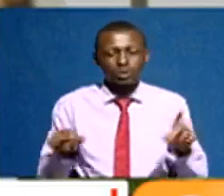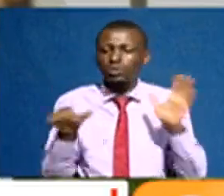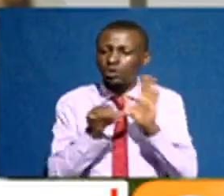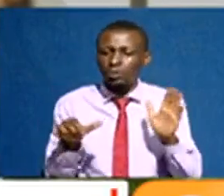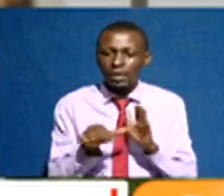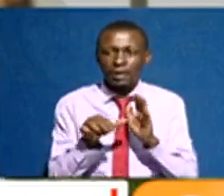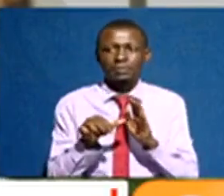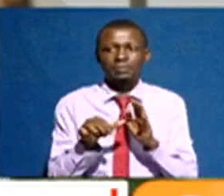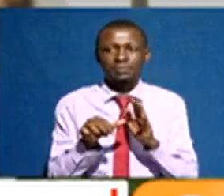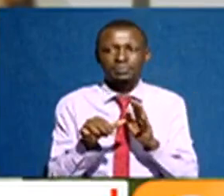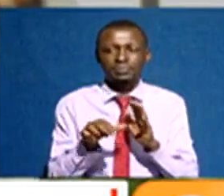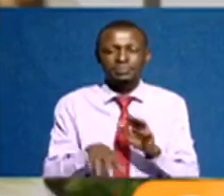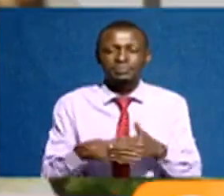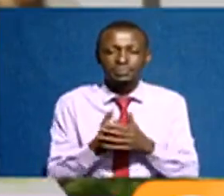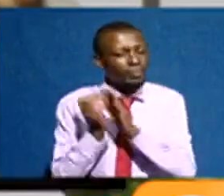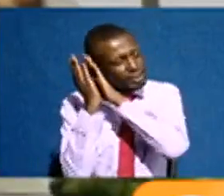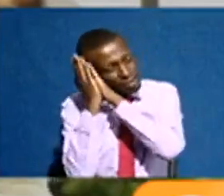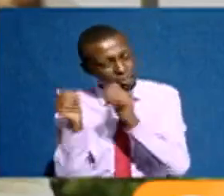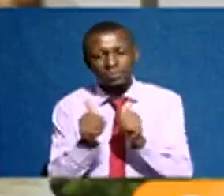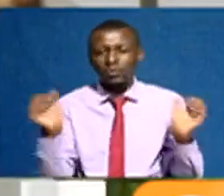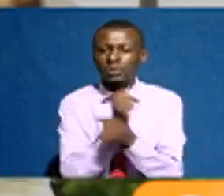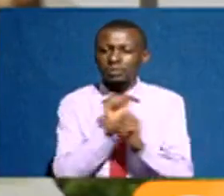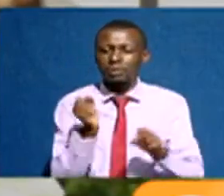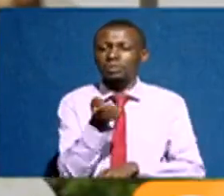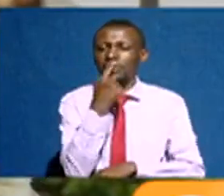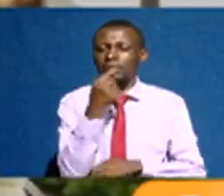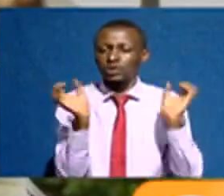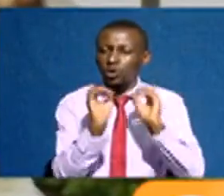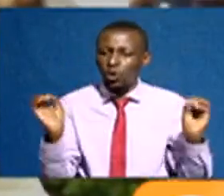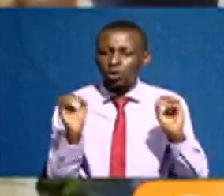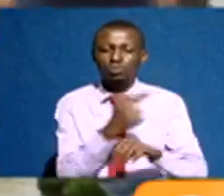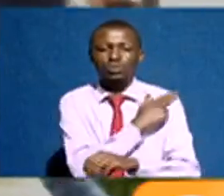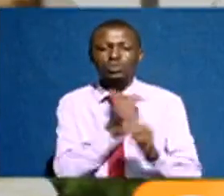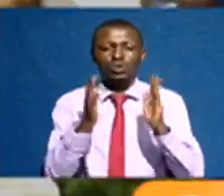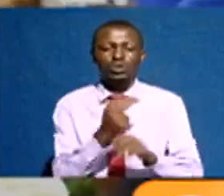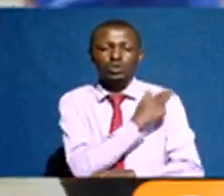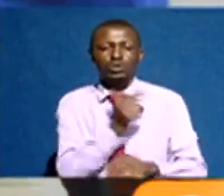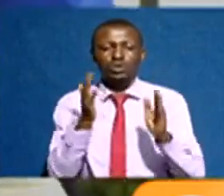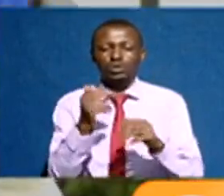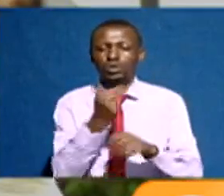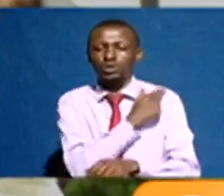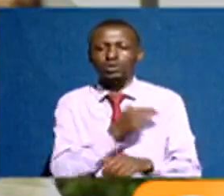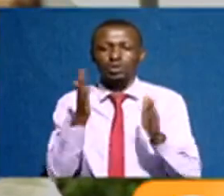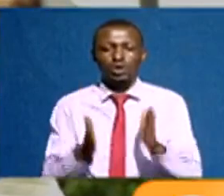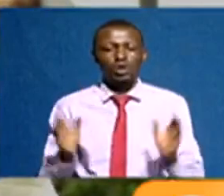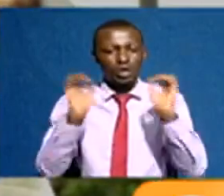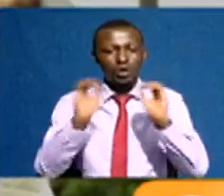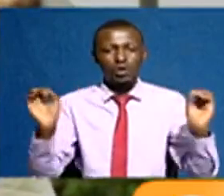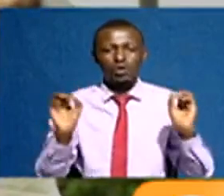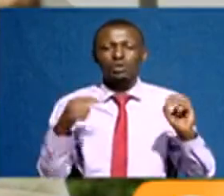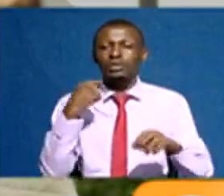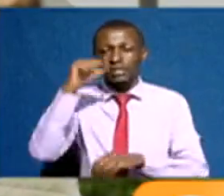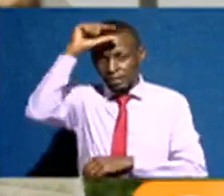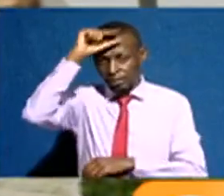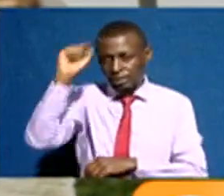nashwa kupa hata kwa kit na nimos dawa nimos daktari yeye mi naomba tu serali yetu ya kenya kweli